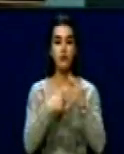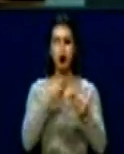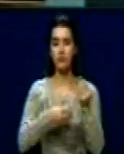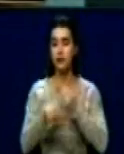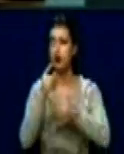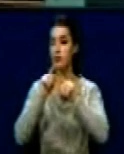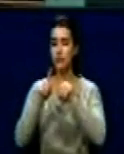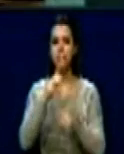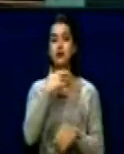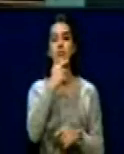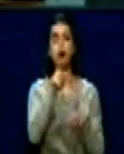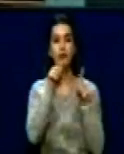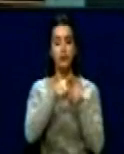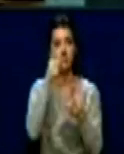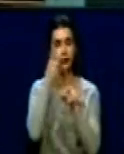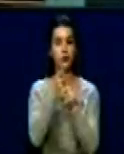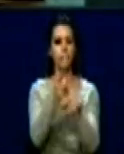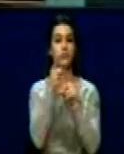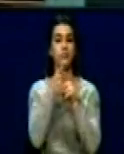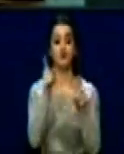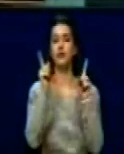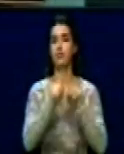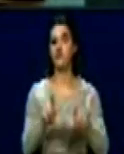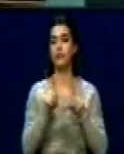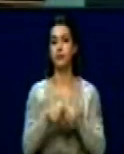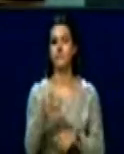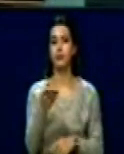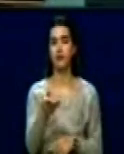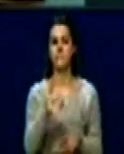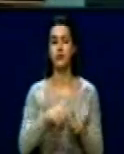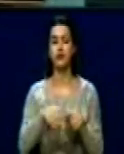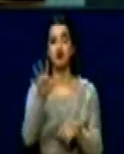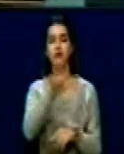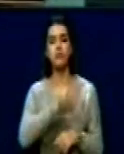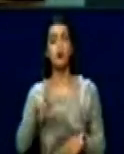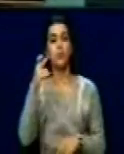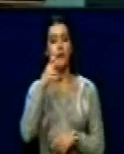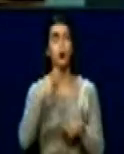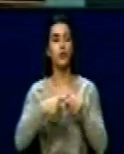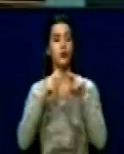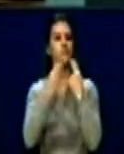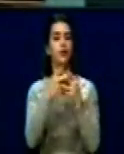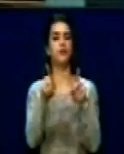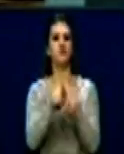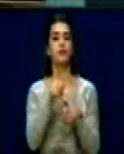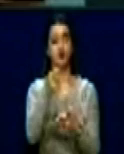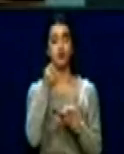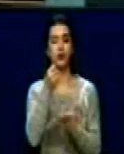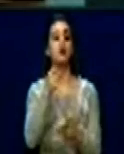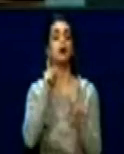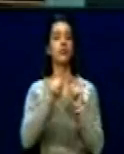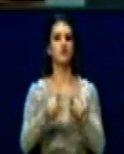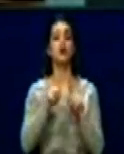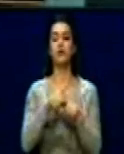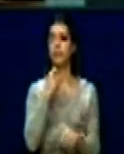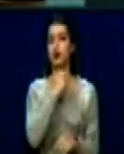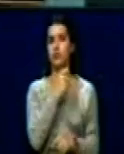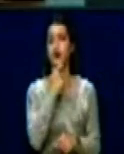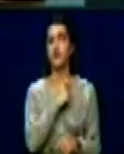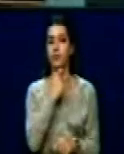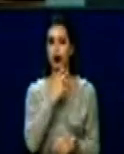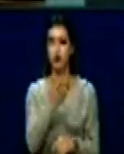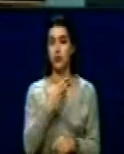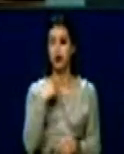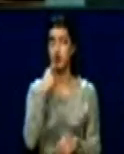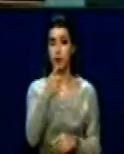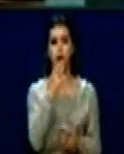dhe pavarësisht zhvillimeve ekonomike që ndodhin gjithandaj nëpër Evropë dhe nëpër glob, qeveria jon buxheton në mënyrën e njëjtë. Po nuk po them me shumë të njëjta, po